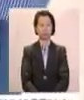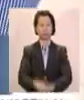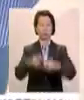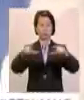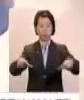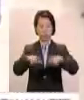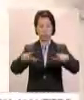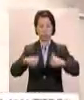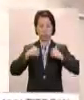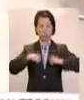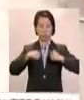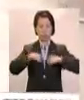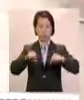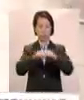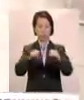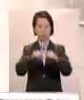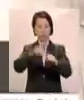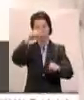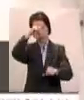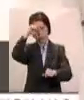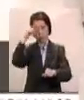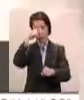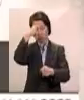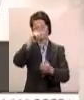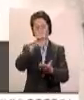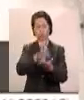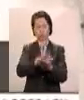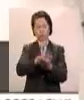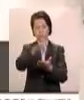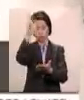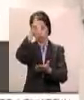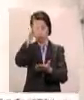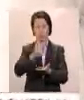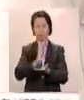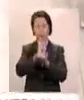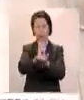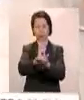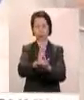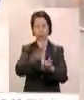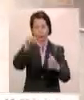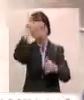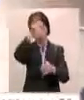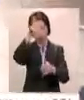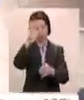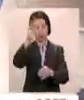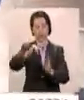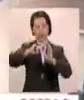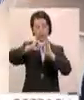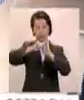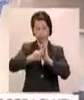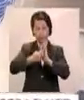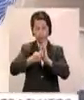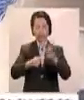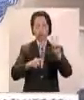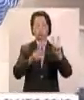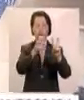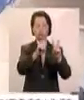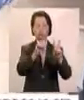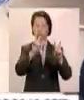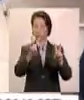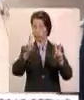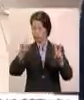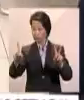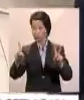Pelaksanaan pemakaian kasut berwarna hitam bagi sekolah, kerajaan dan bantuan kerajaan hanya akan berkuat kuasa pada